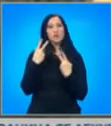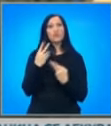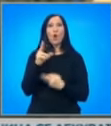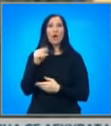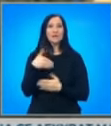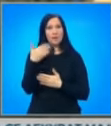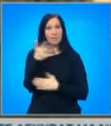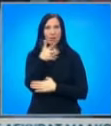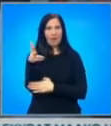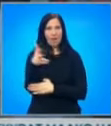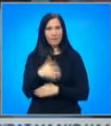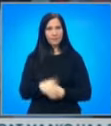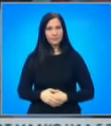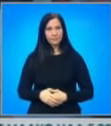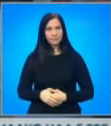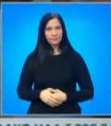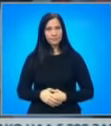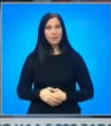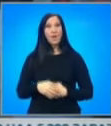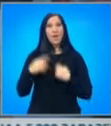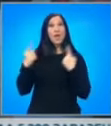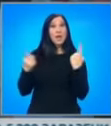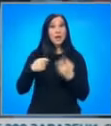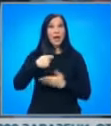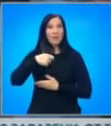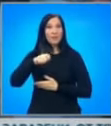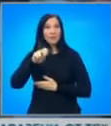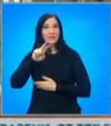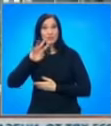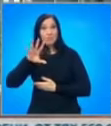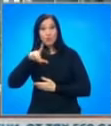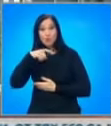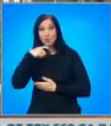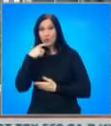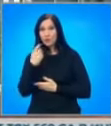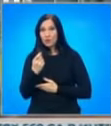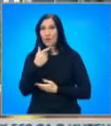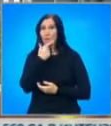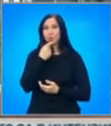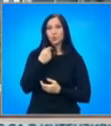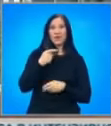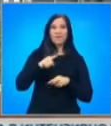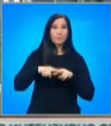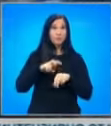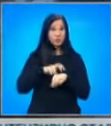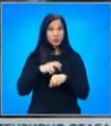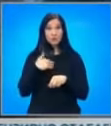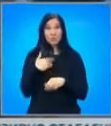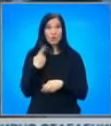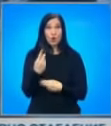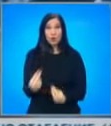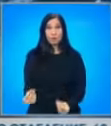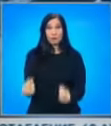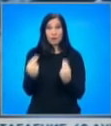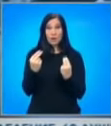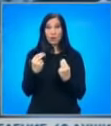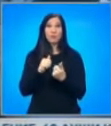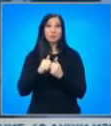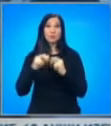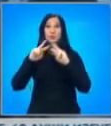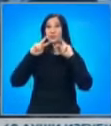пред нашата камера. Играя тенис от 25 години. Познавам Новак Джокович. За мен той е най-добрият играч